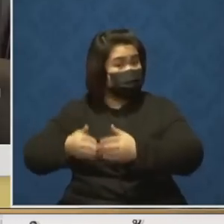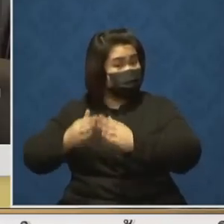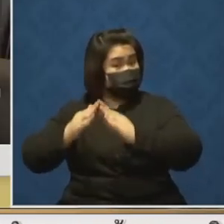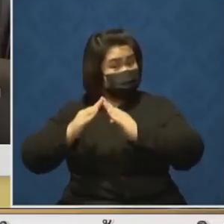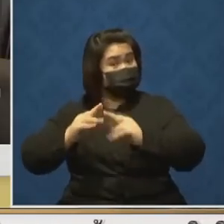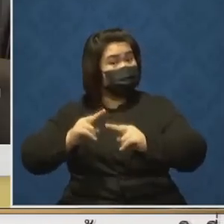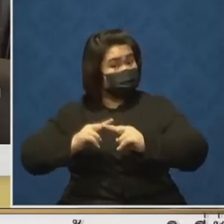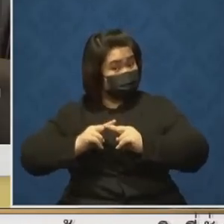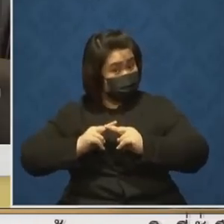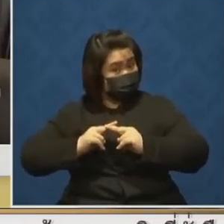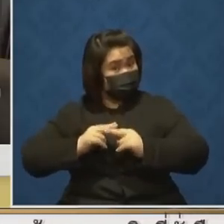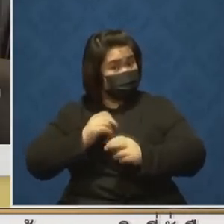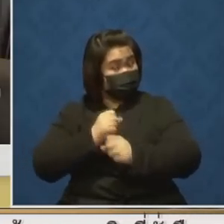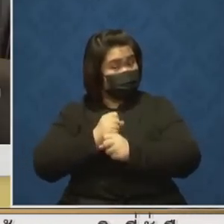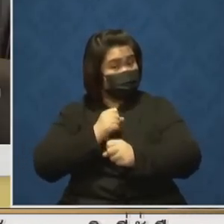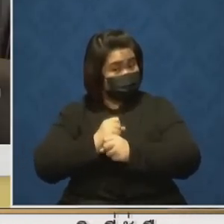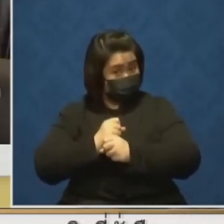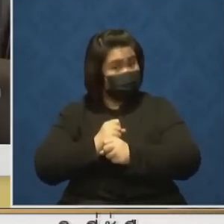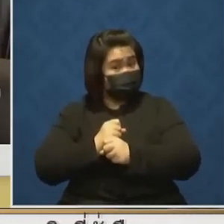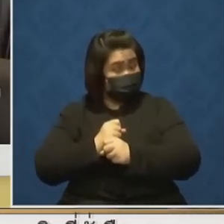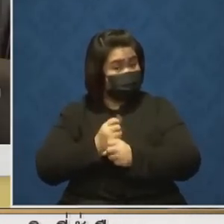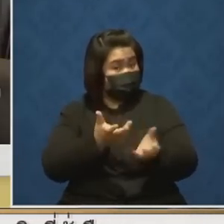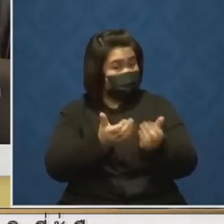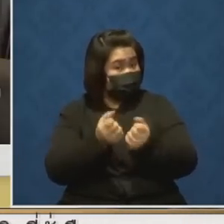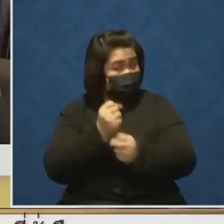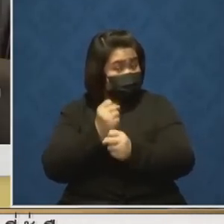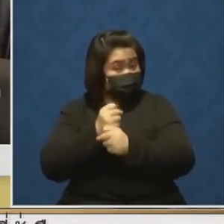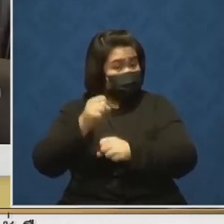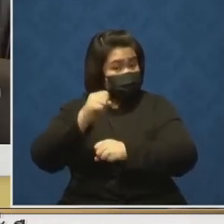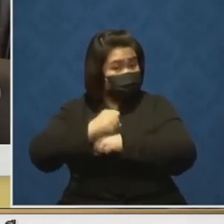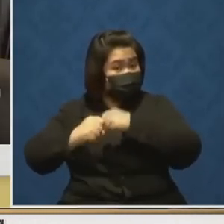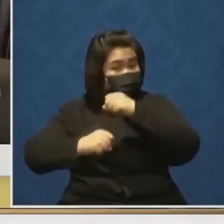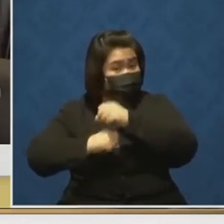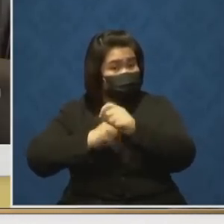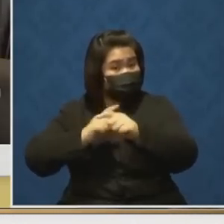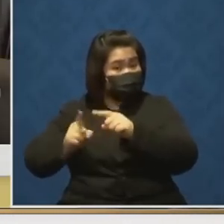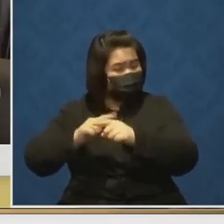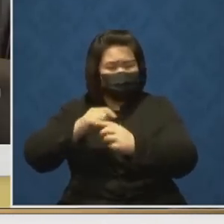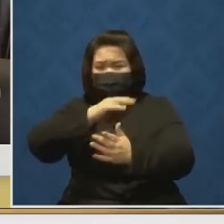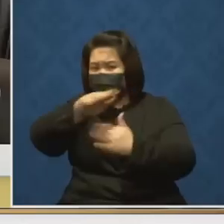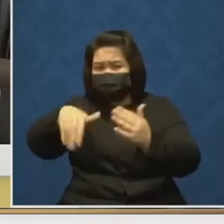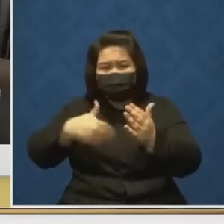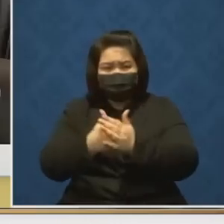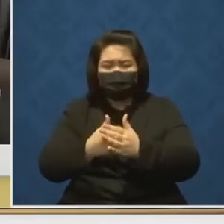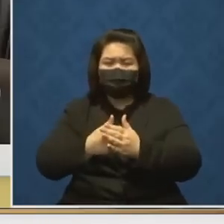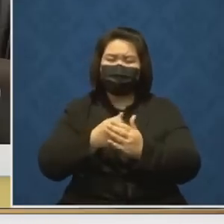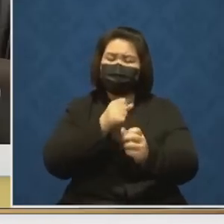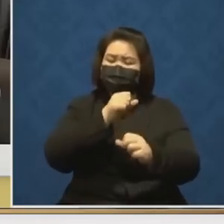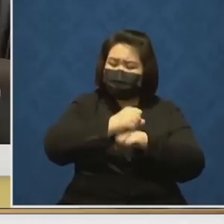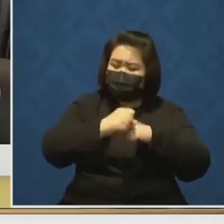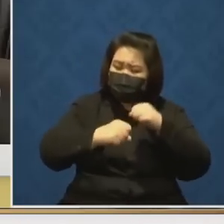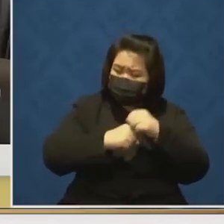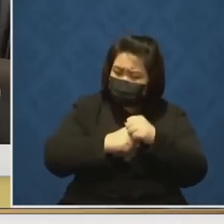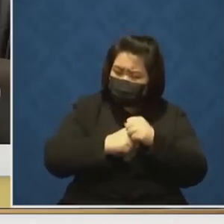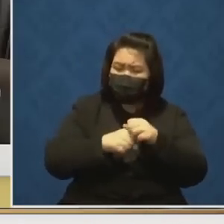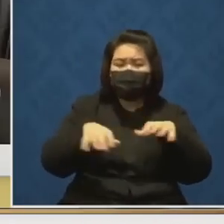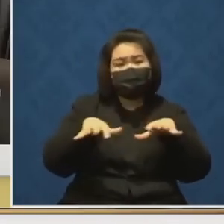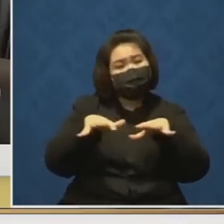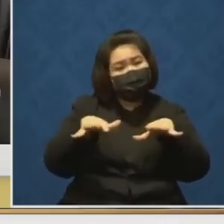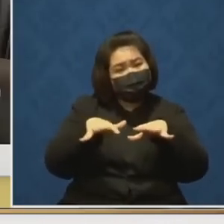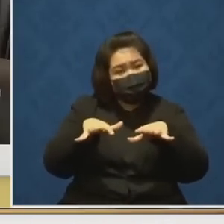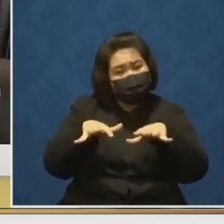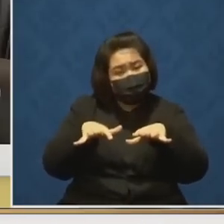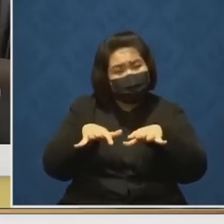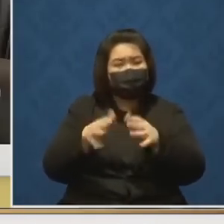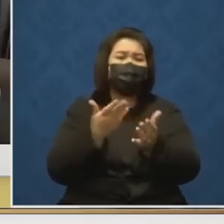องทัพโดยเฉพาะค่ะรับงานทุกอย่างไม่วาจะโครงการเล็กหรอใหญ่ตั้งแต่โครงการมูล